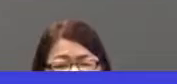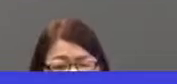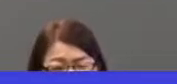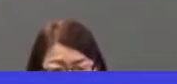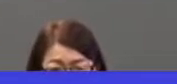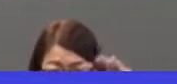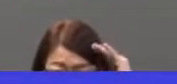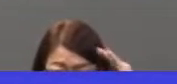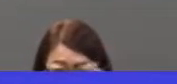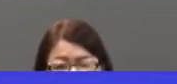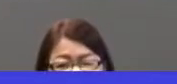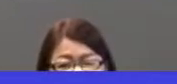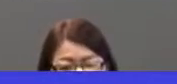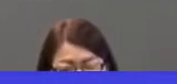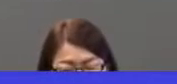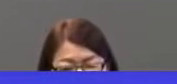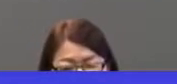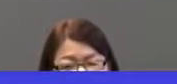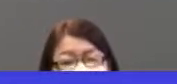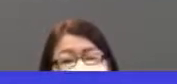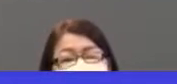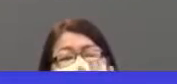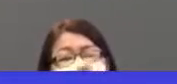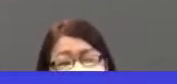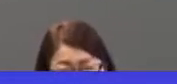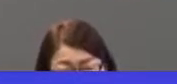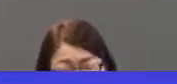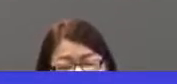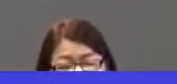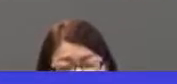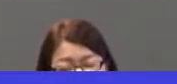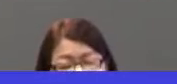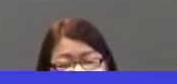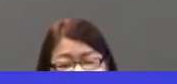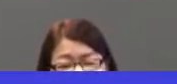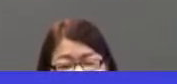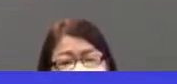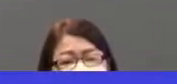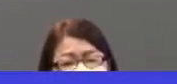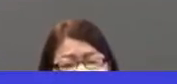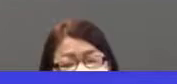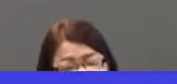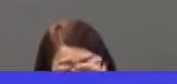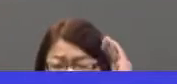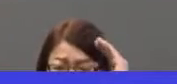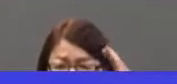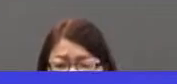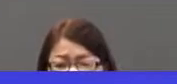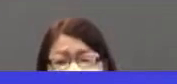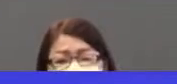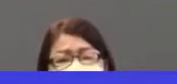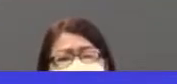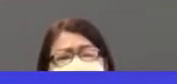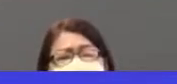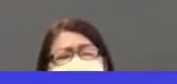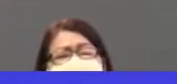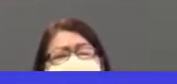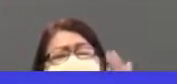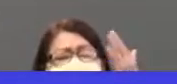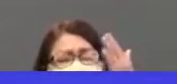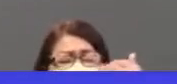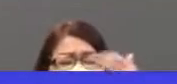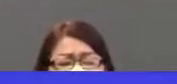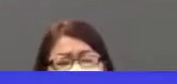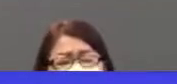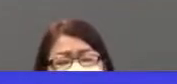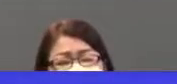ามว่าเรื่องการถอดถอนนายกอบจจะต้องเป็นความผิดระหว่างดำรงตำแหน่งหรือไม่นายวิษณุกล่าวว่าเป็นความ